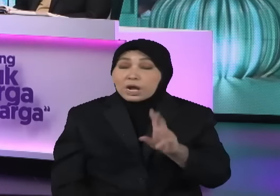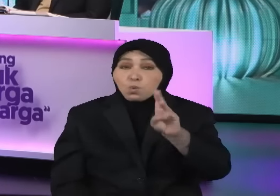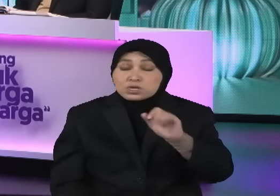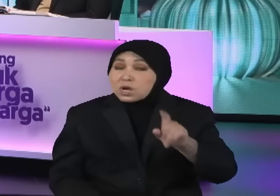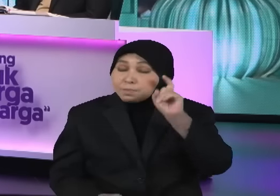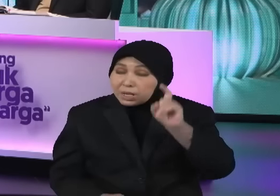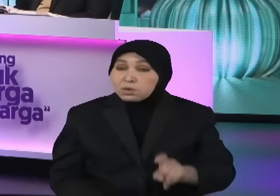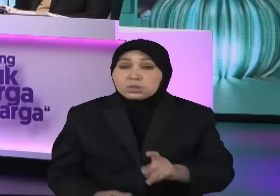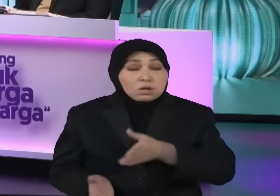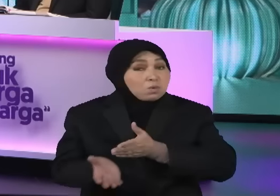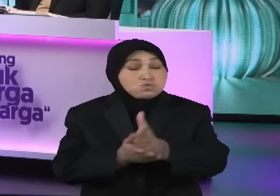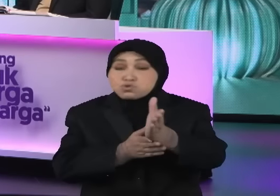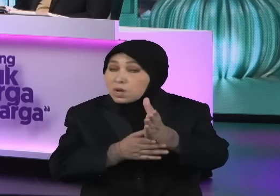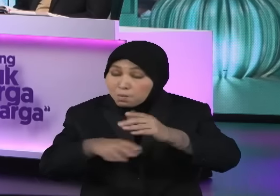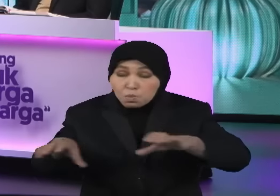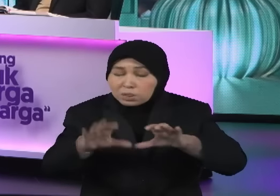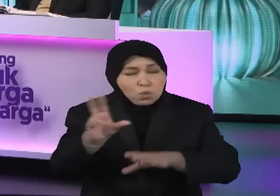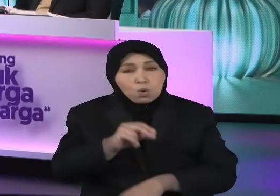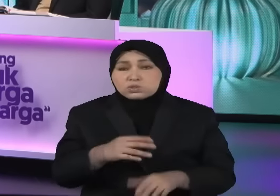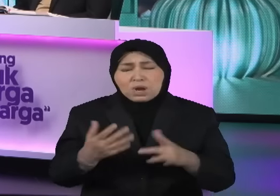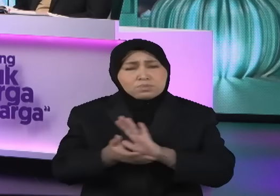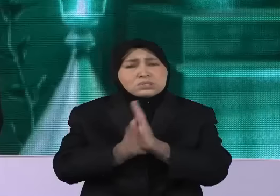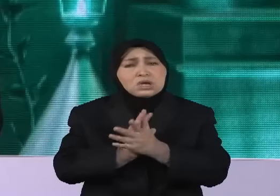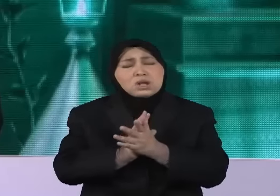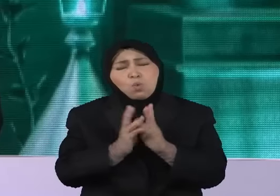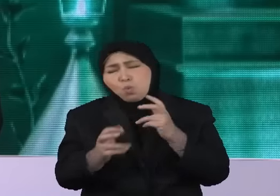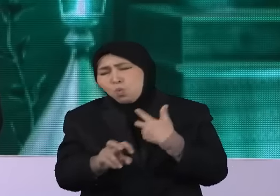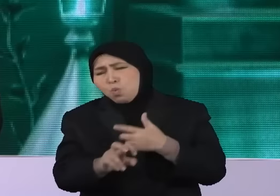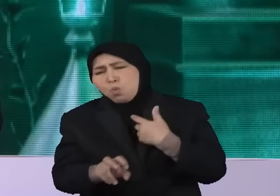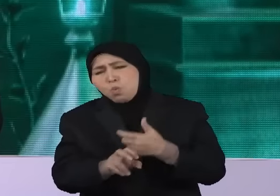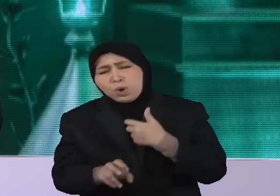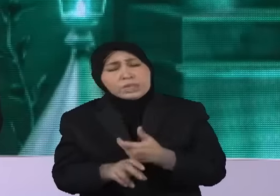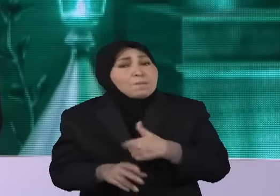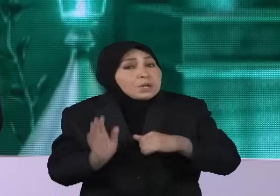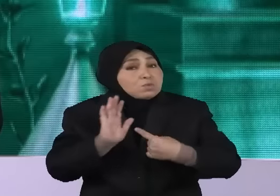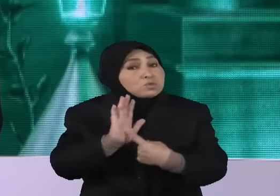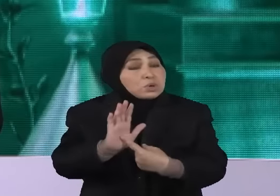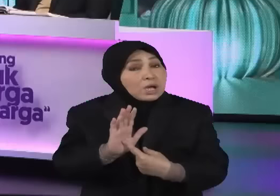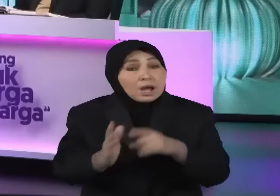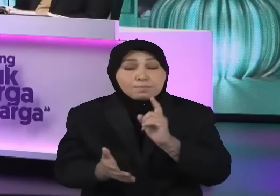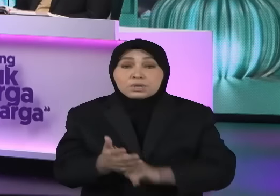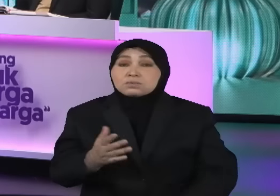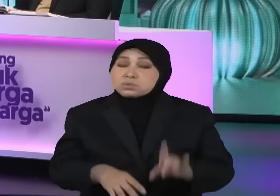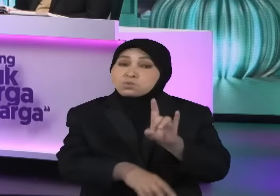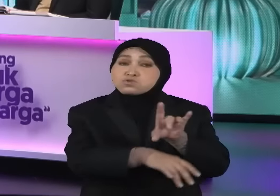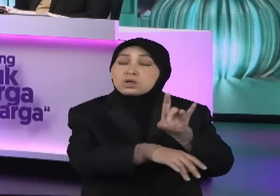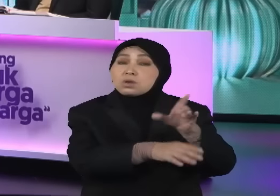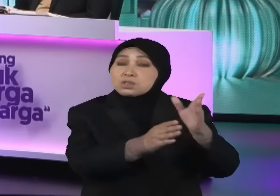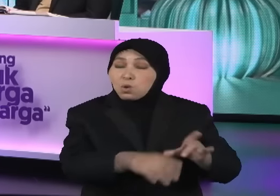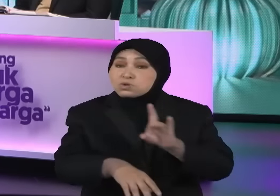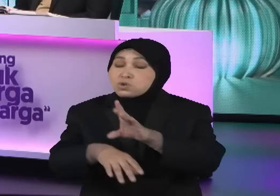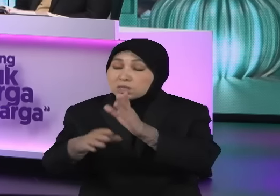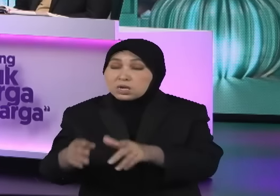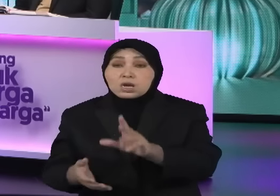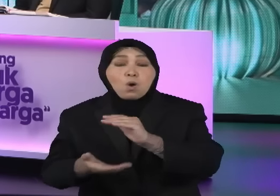perlu dilaksanakan lagi pun dah menjadi kompleks, ya. Nak menunjukkan apa? Konsultan-konsultan wasiat yang